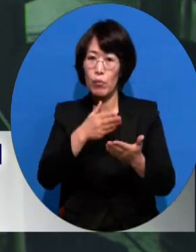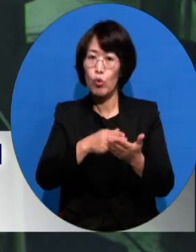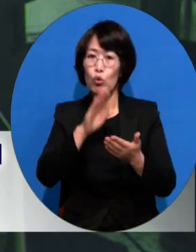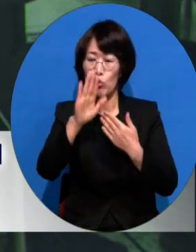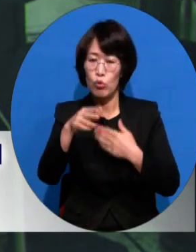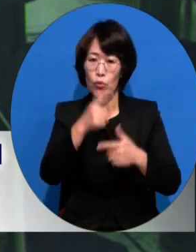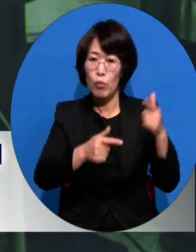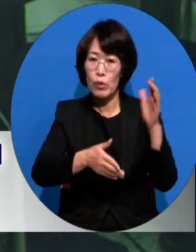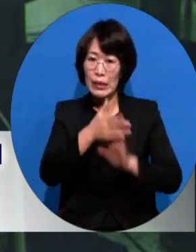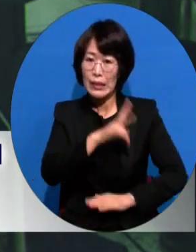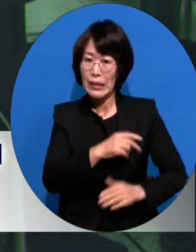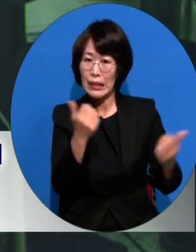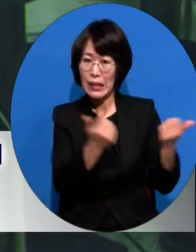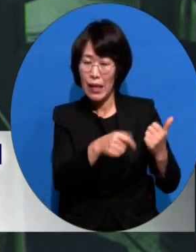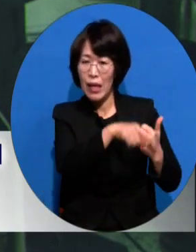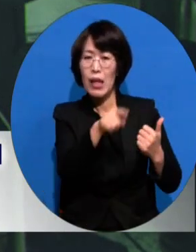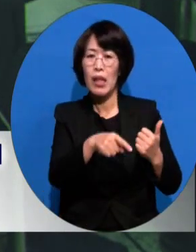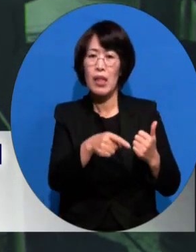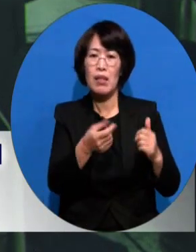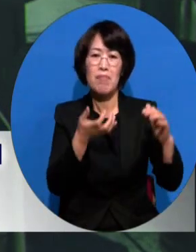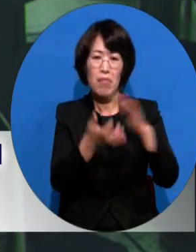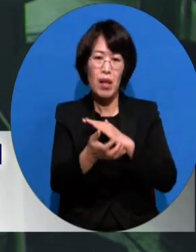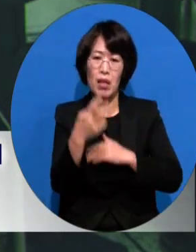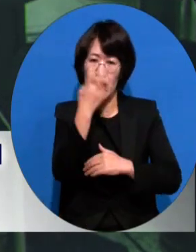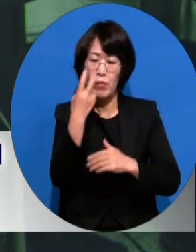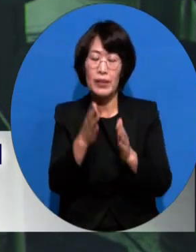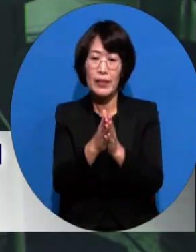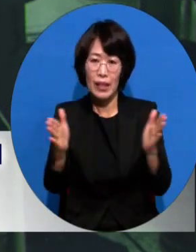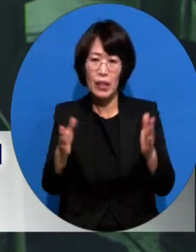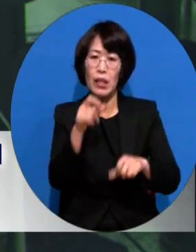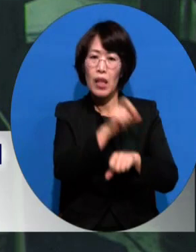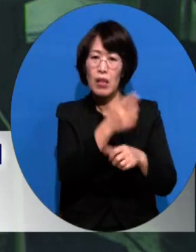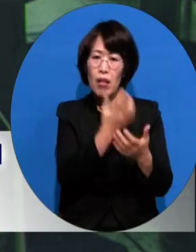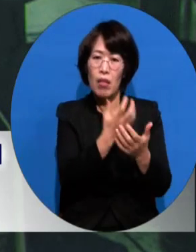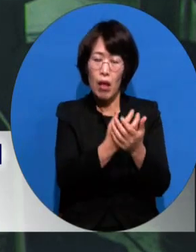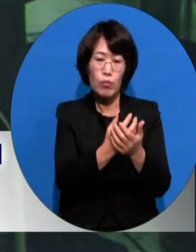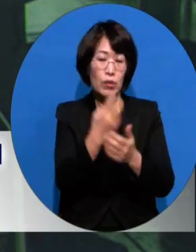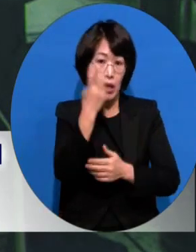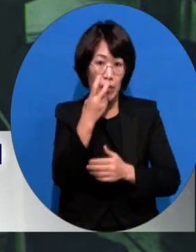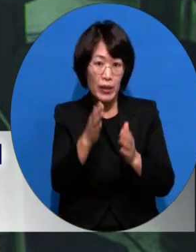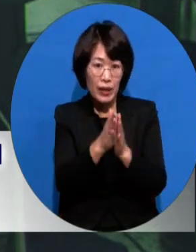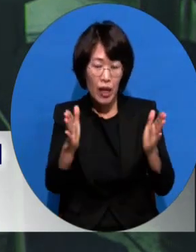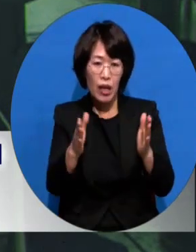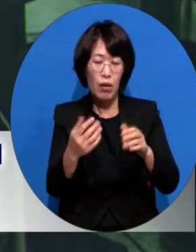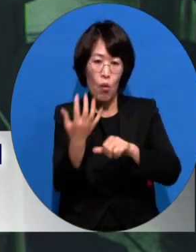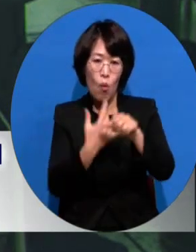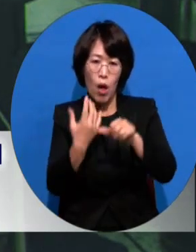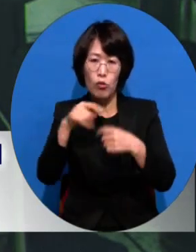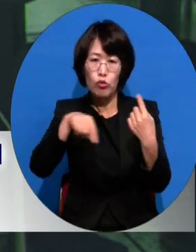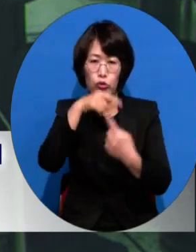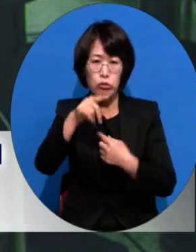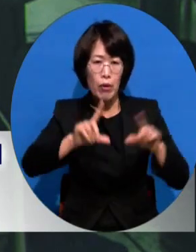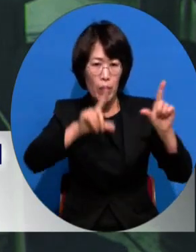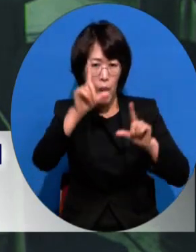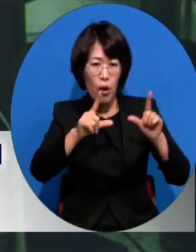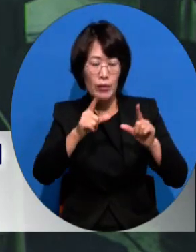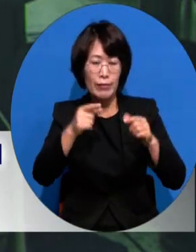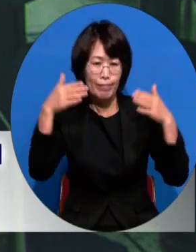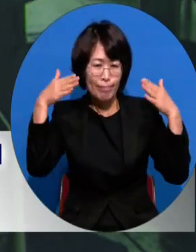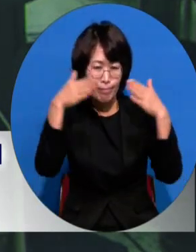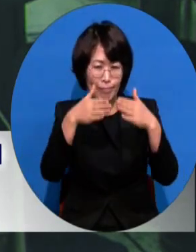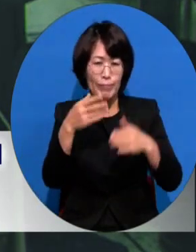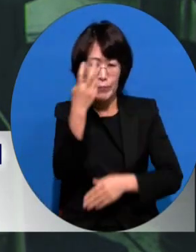목포시 의회가 현장 점검에 나섰습니다. 행정사무감사 등을 통해 화장장 운영 실태 등에 대해